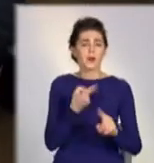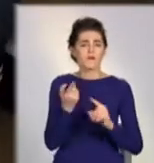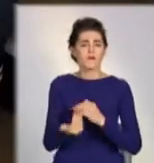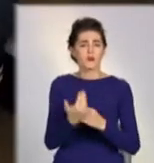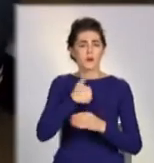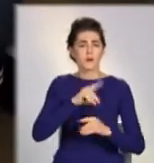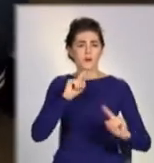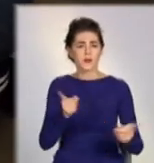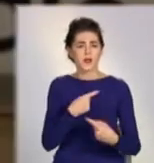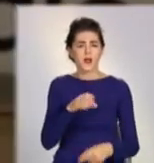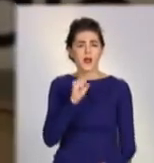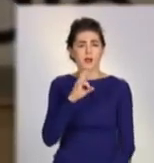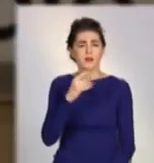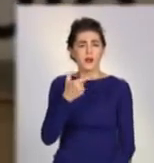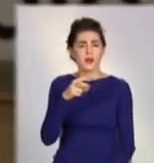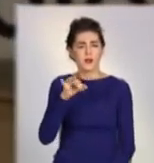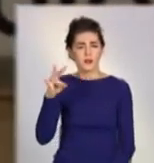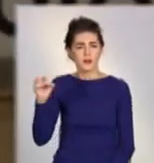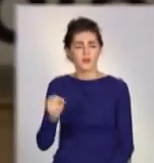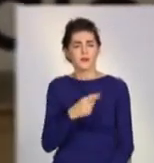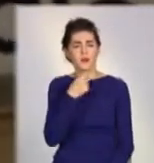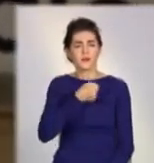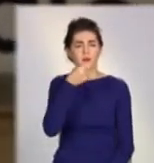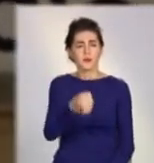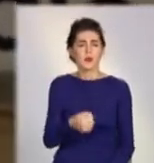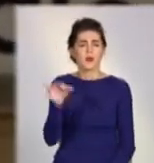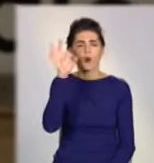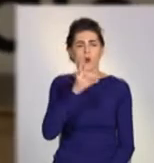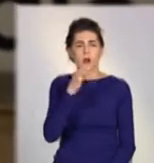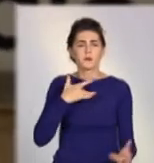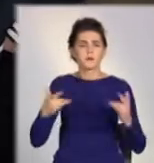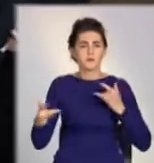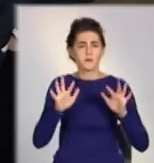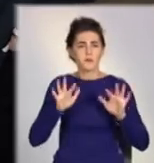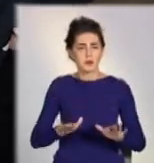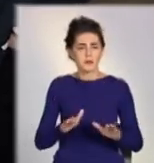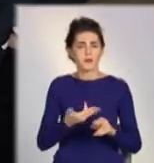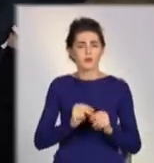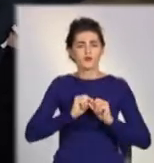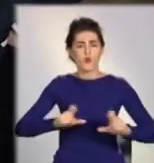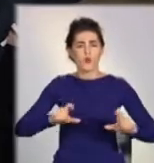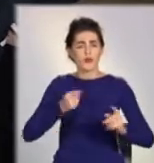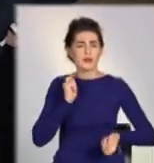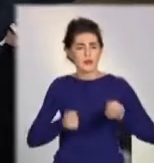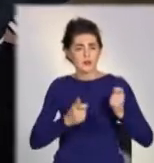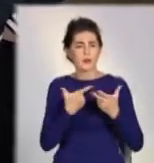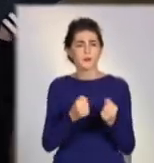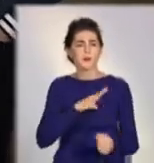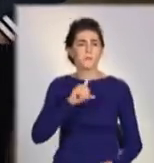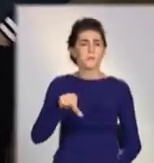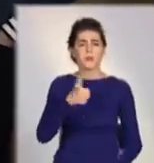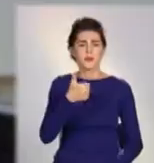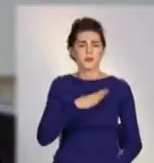– співачка Ангеліна Романовська. Інтерв'ю влаштували у символічному для артистки місці – школі танців, де робила перші творчі